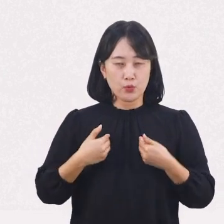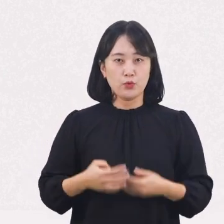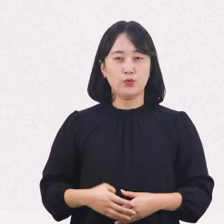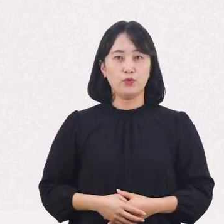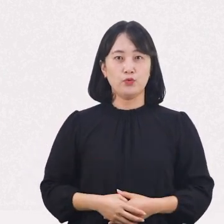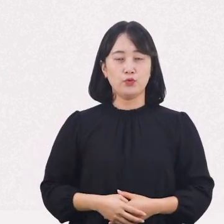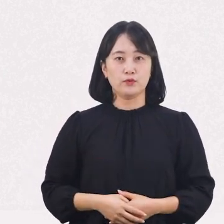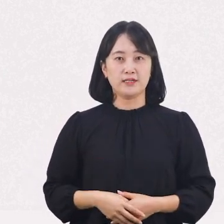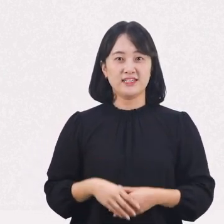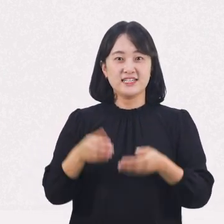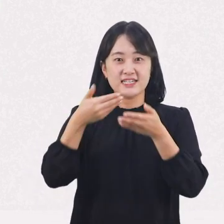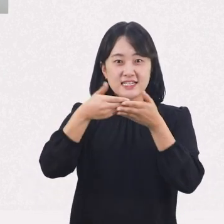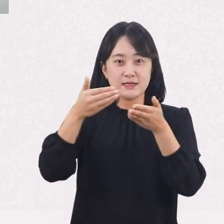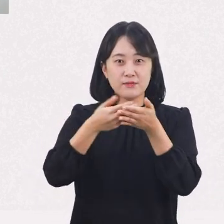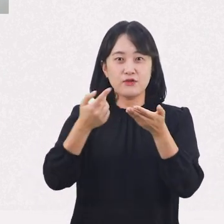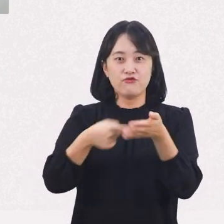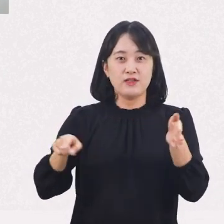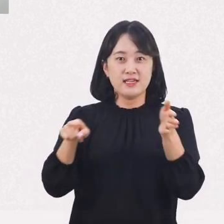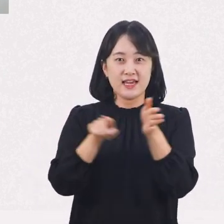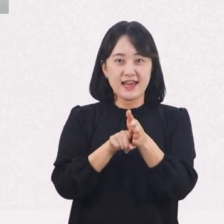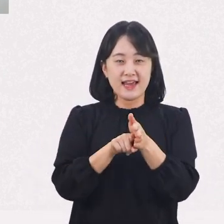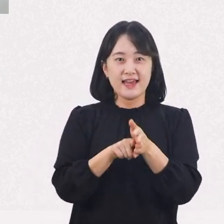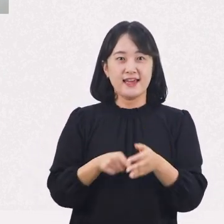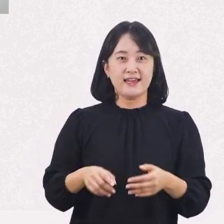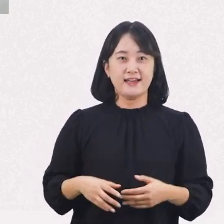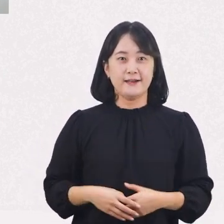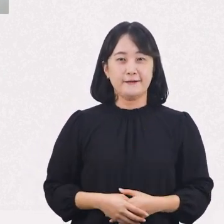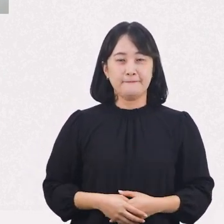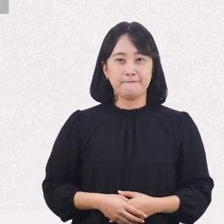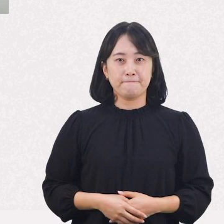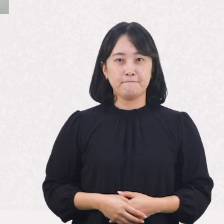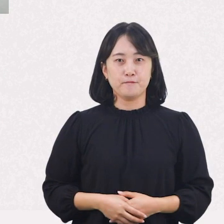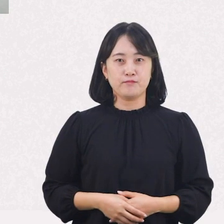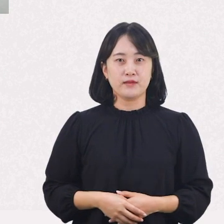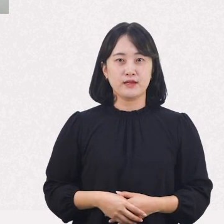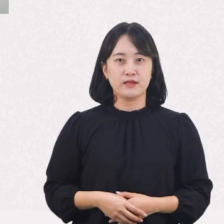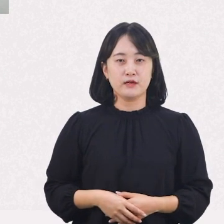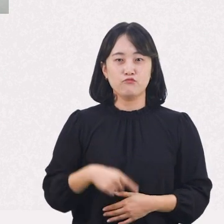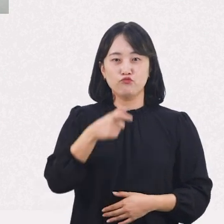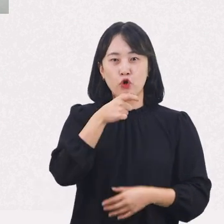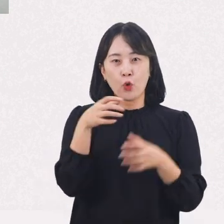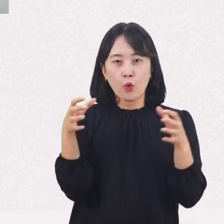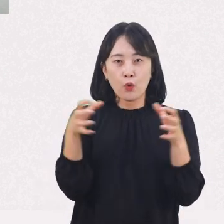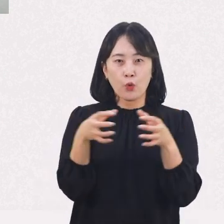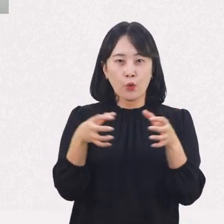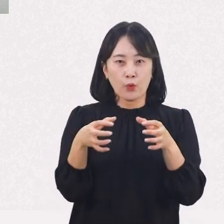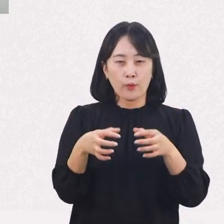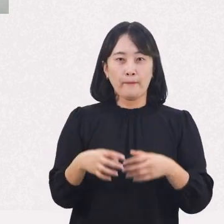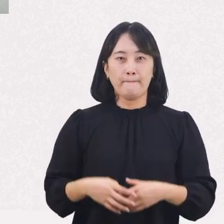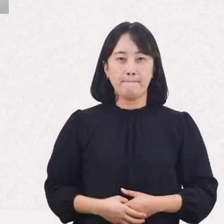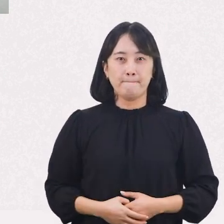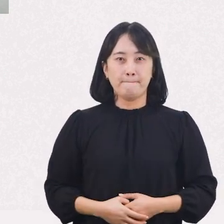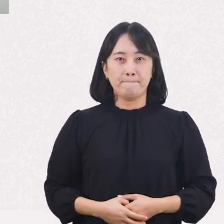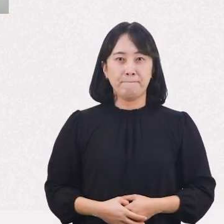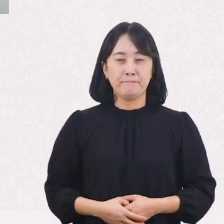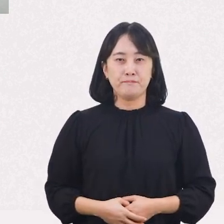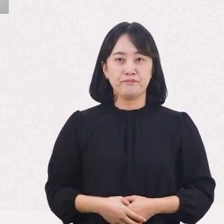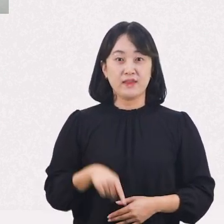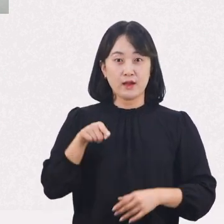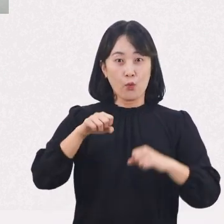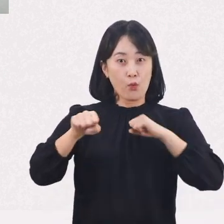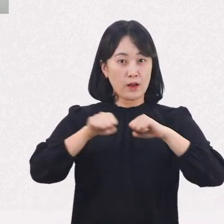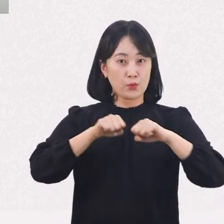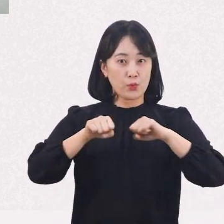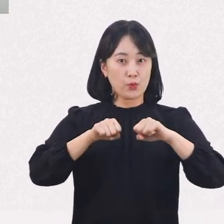이를 시각화하기 위해 큰 수주를 준비해 학급 인원수만큼 물을 모아 보았습니다. 이 활동을